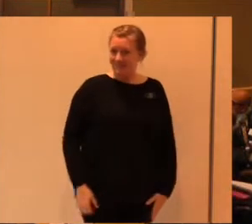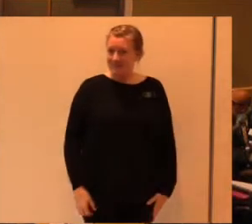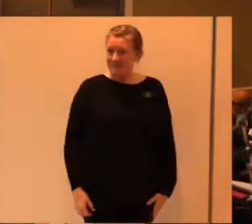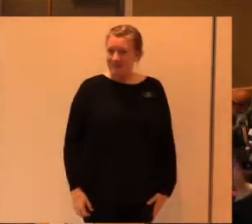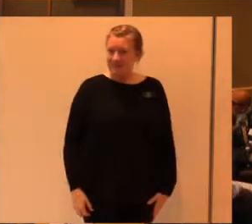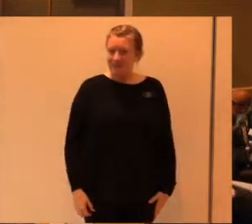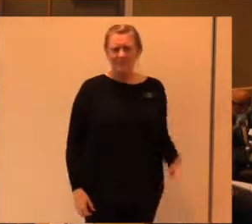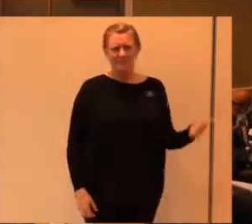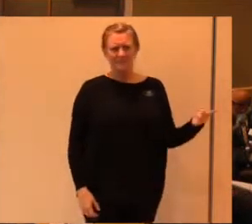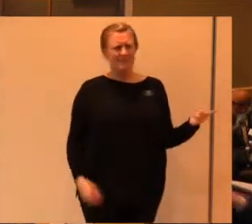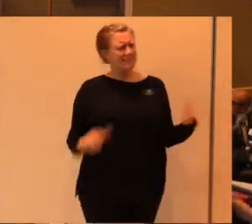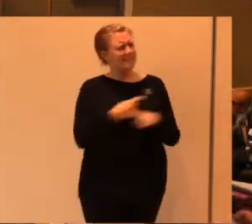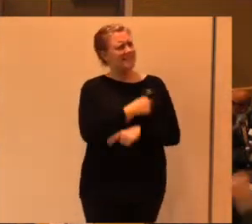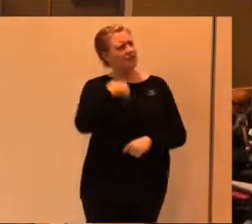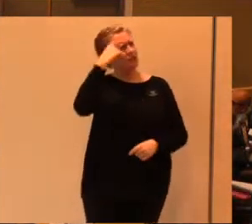här.